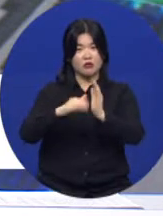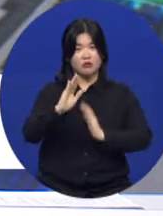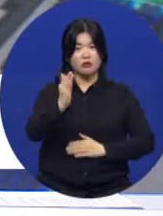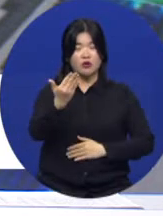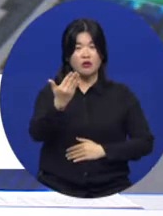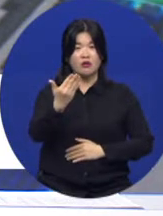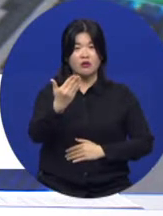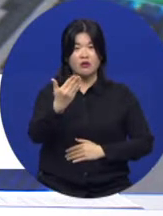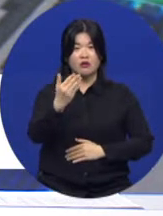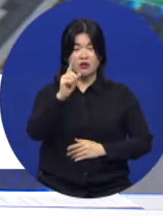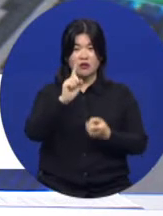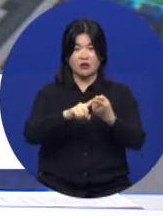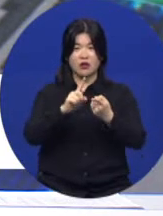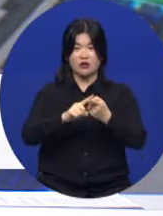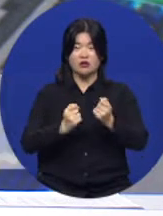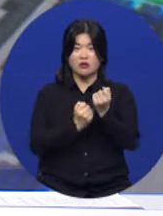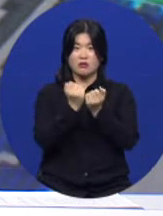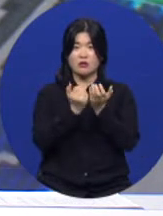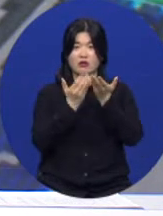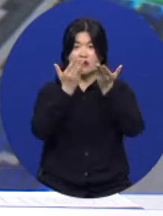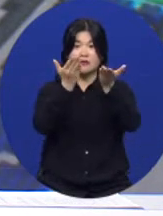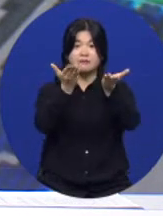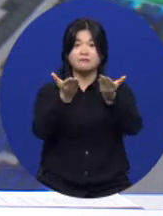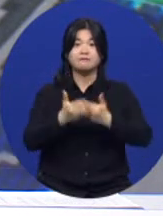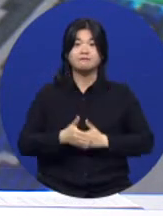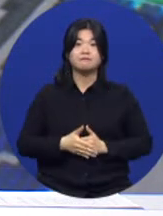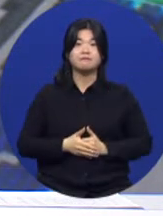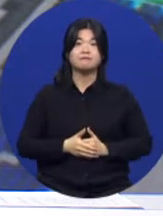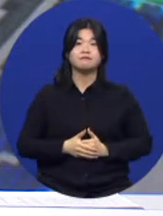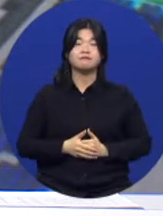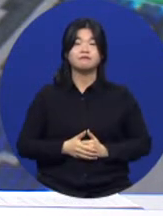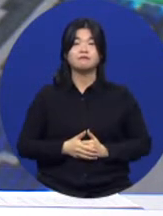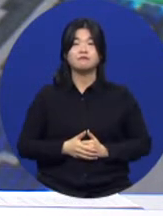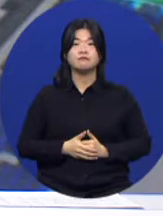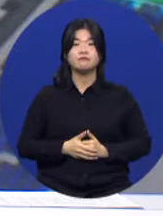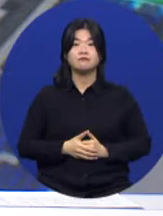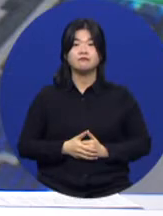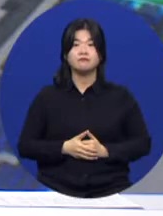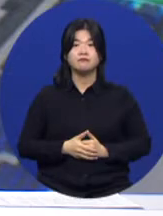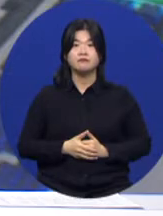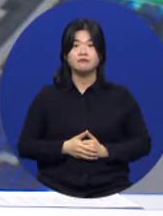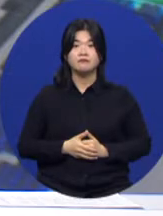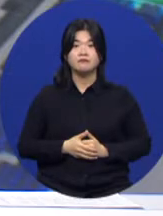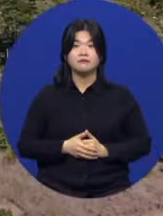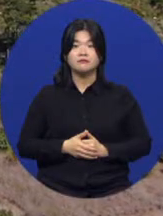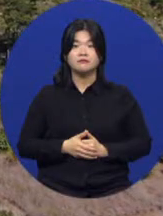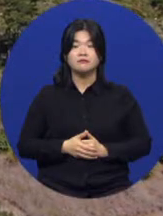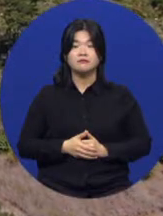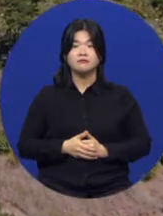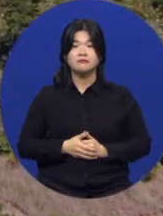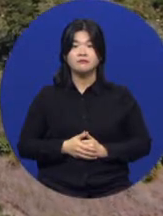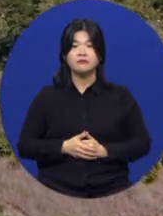배제됐을까요? 김찬현 기자가 당시 추진 과정을 되짚어봤습니다.